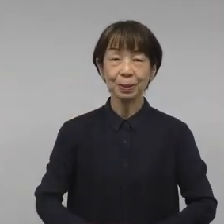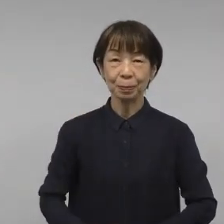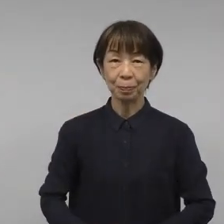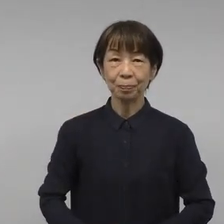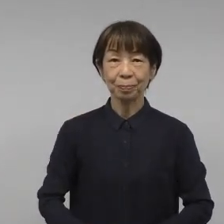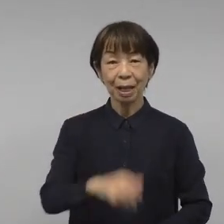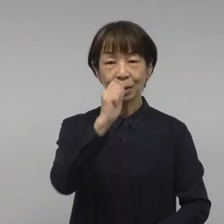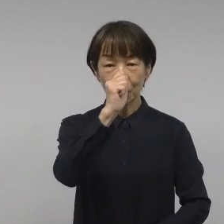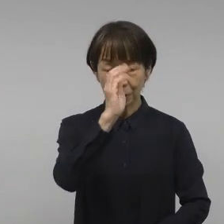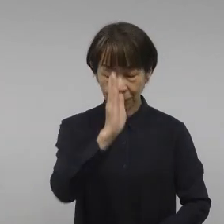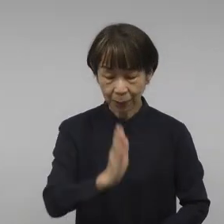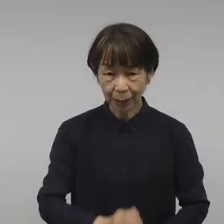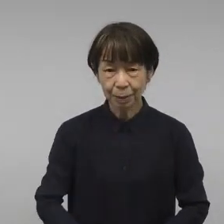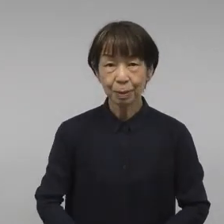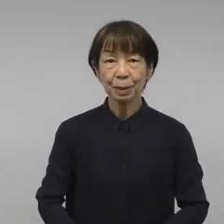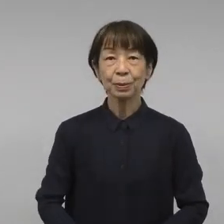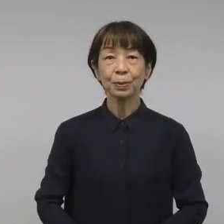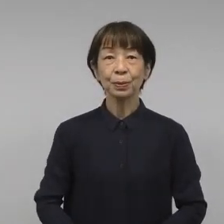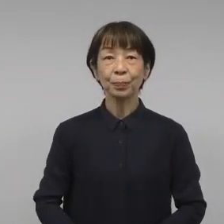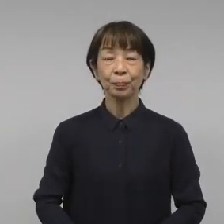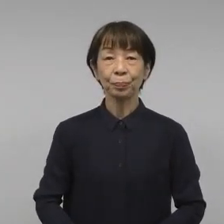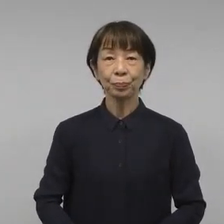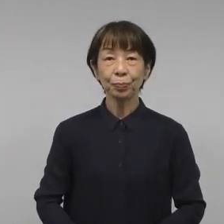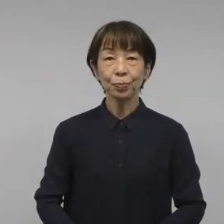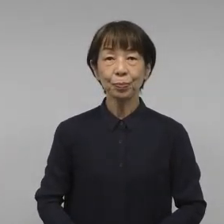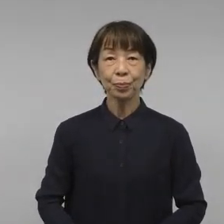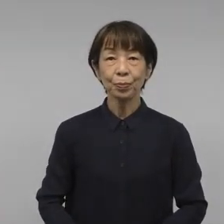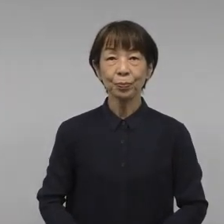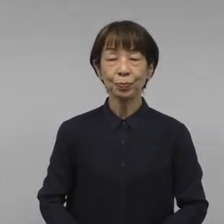はい、よろしくお願いいたします。